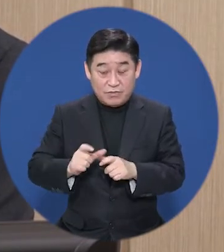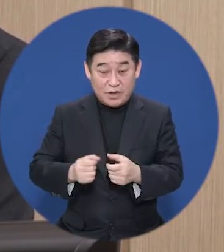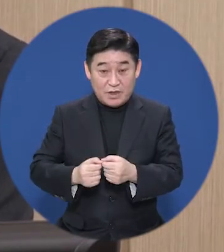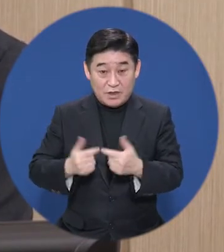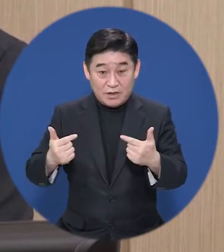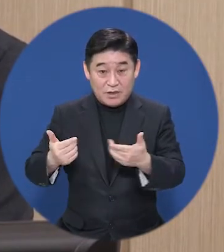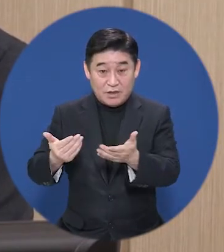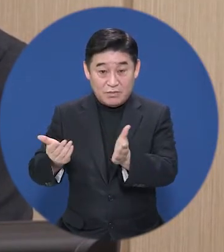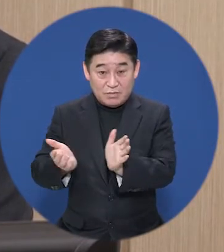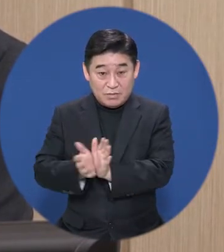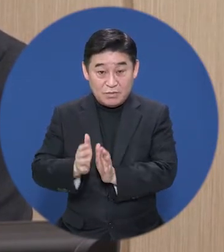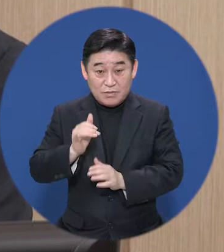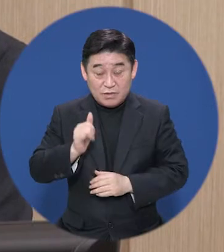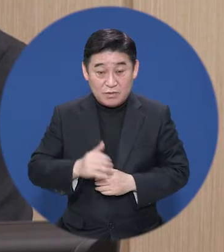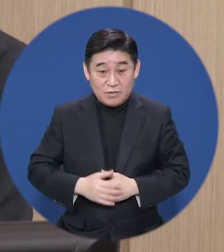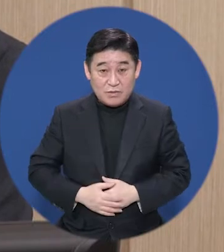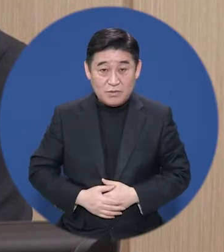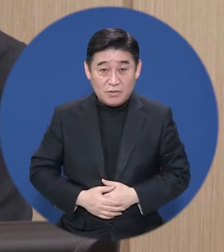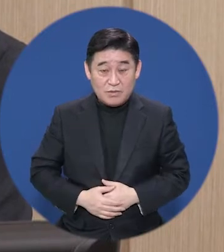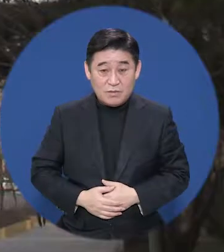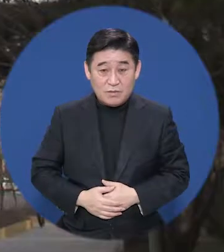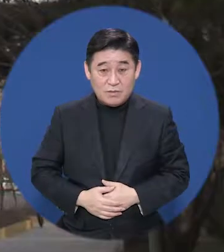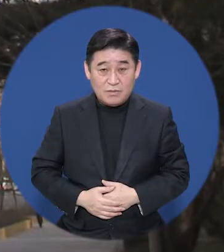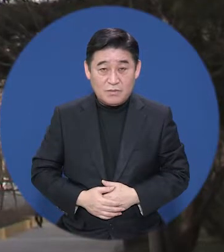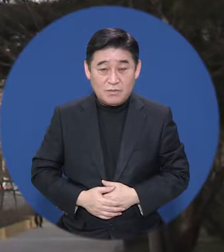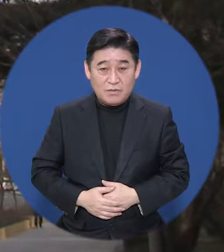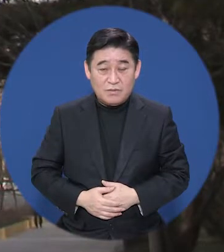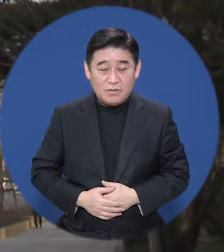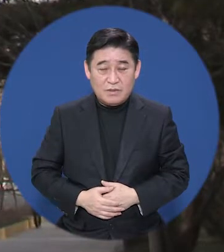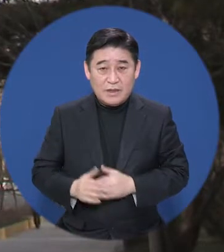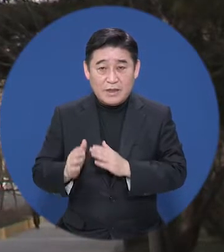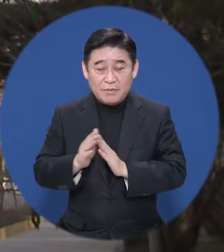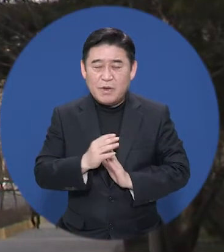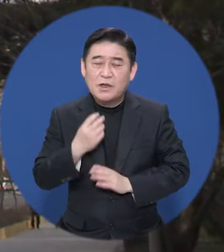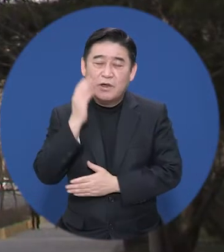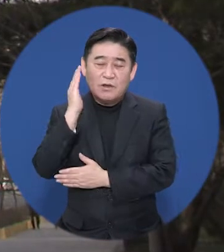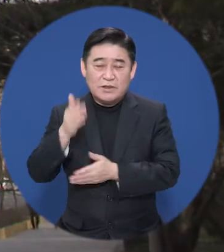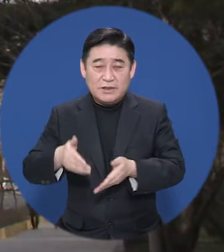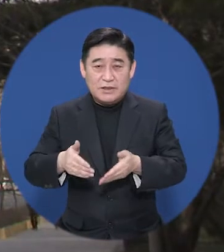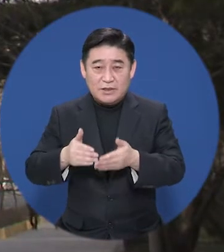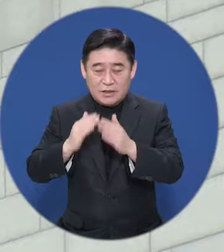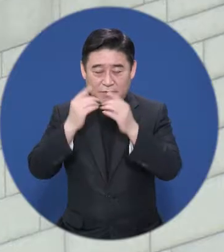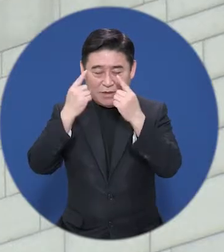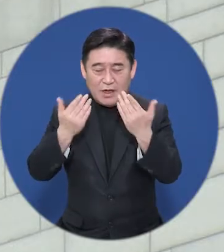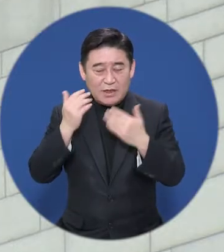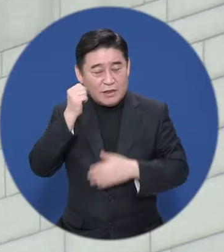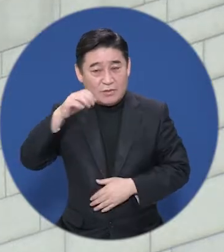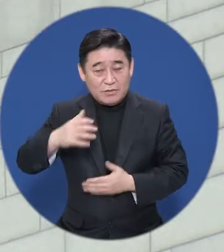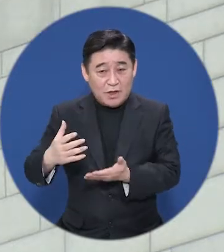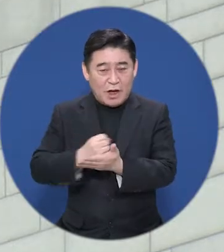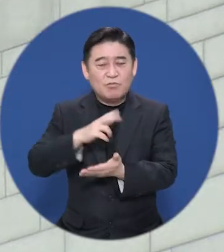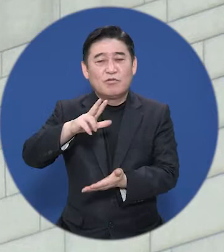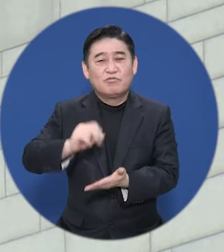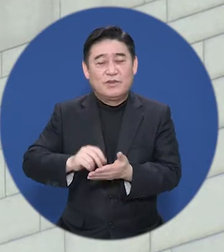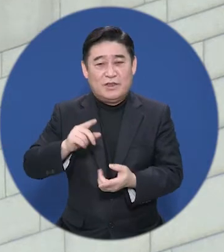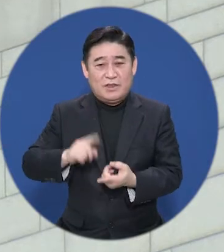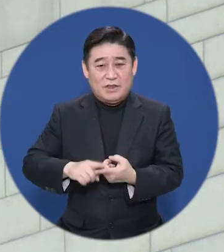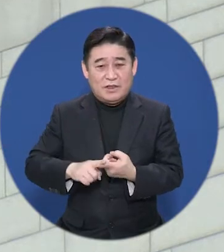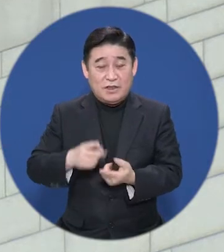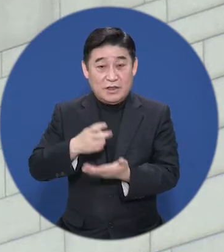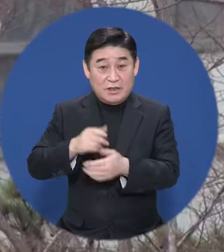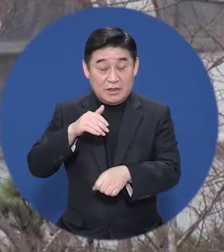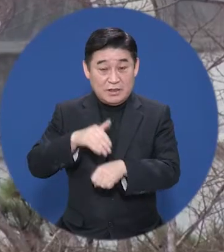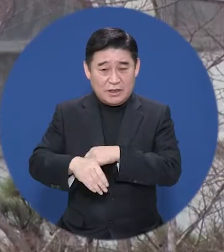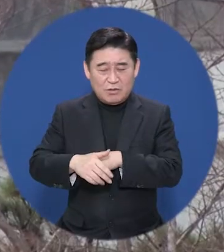들어가는 측면인 거 같고 그리고 한편 서울시립대학교의 기숙사 확보 문제에 있어서는